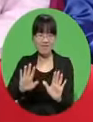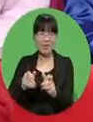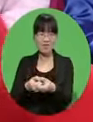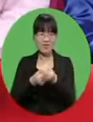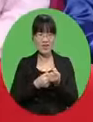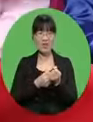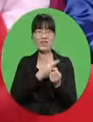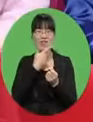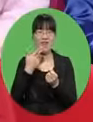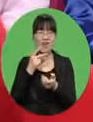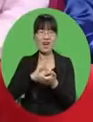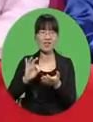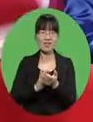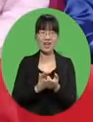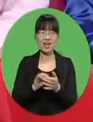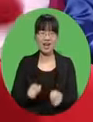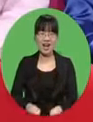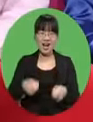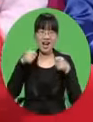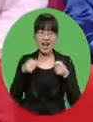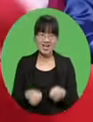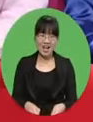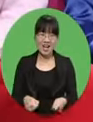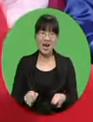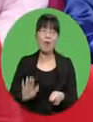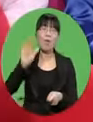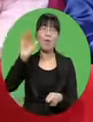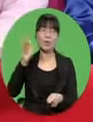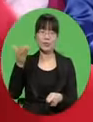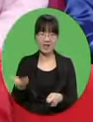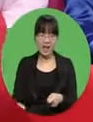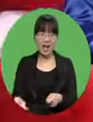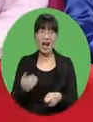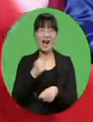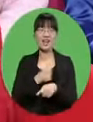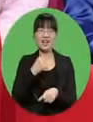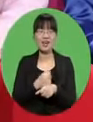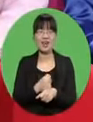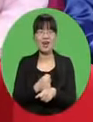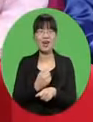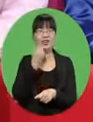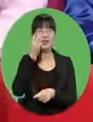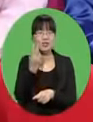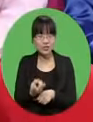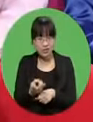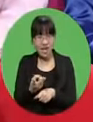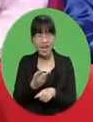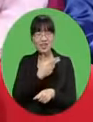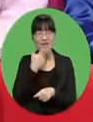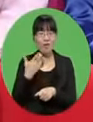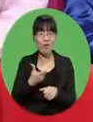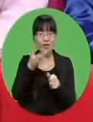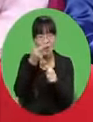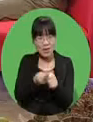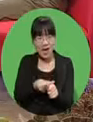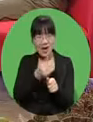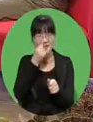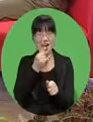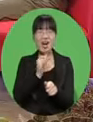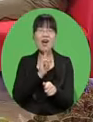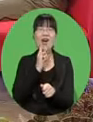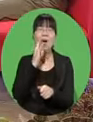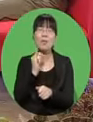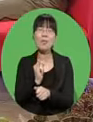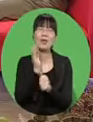푸 시소 타면서 up and down 이거 한 두 달 아이 자지러뜨리니까 그 영어가 너무 재밌대. 제발 엄마 영어